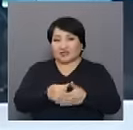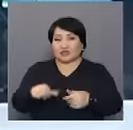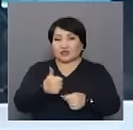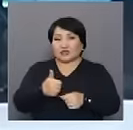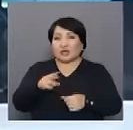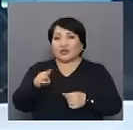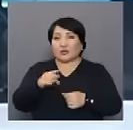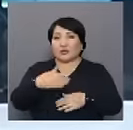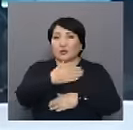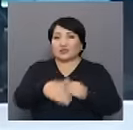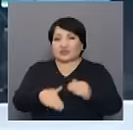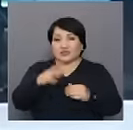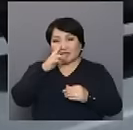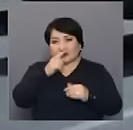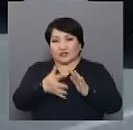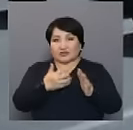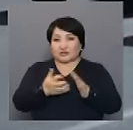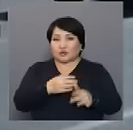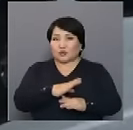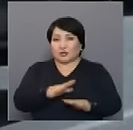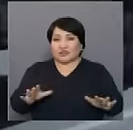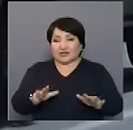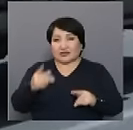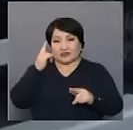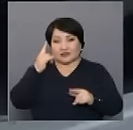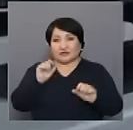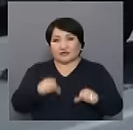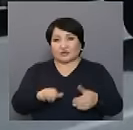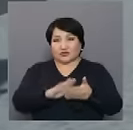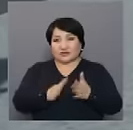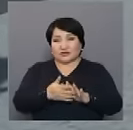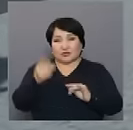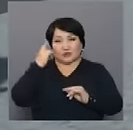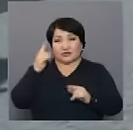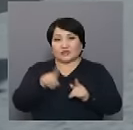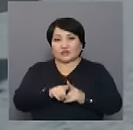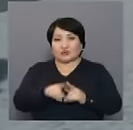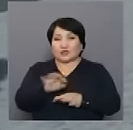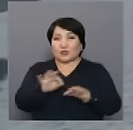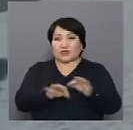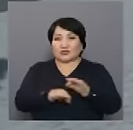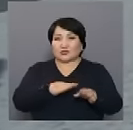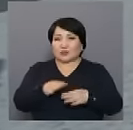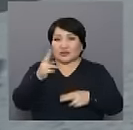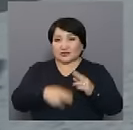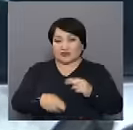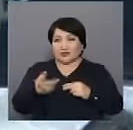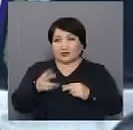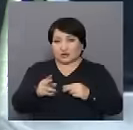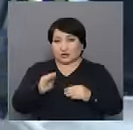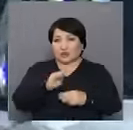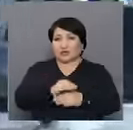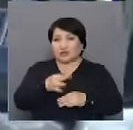қателіктер мен кемшіліктерді болдырмау амалдарын ойластыру үстінде. Осыған байланысты жобаны толықтай аяқтау үшін қосымша уақыт сұраған.